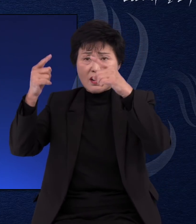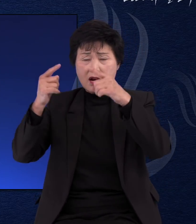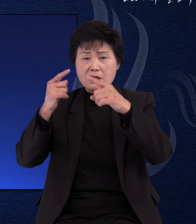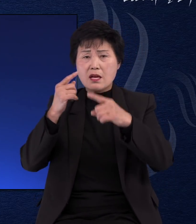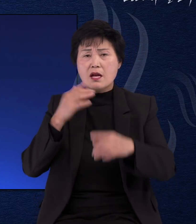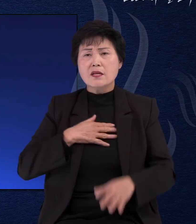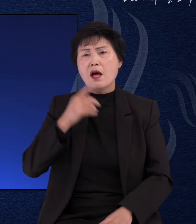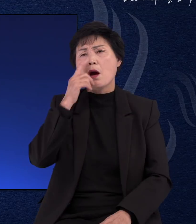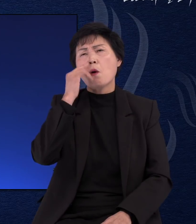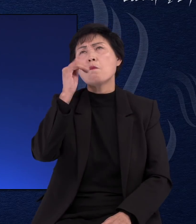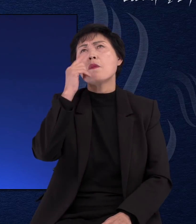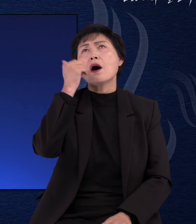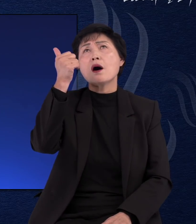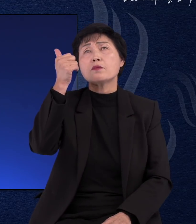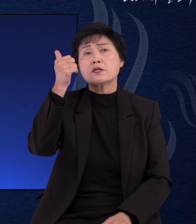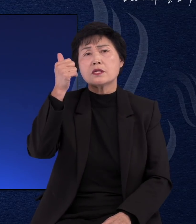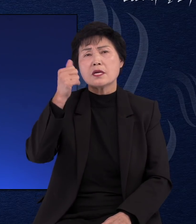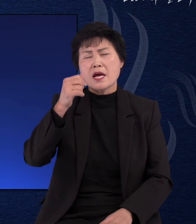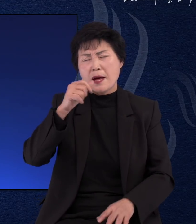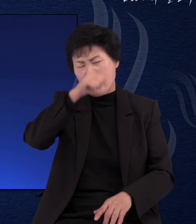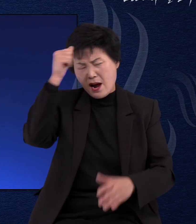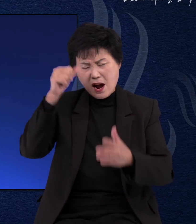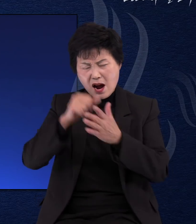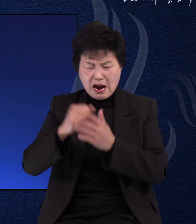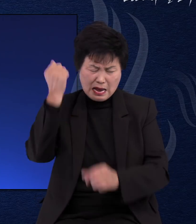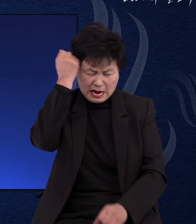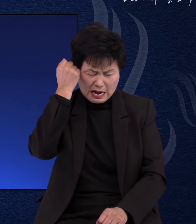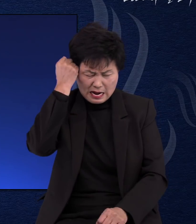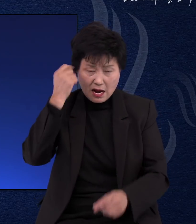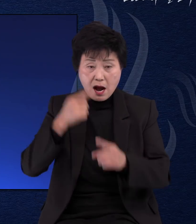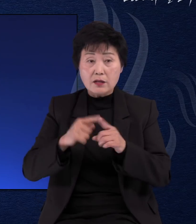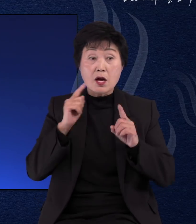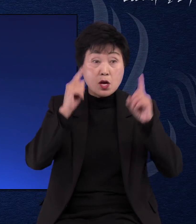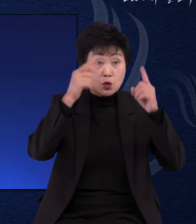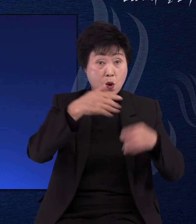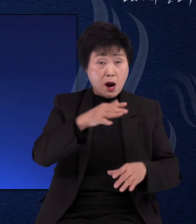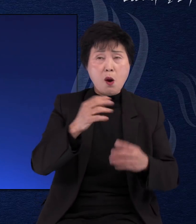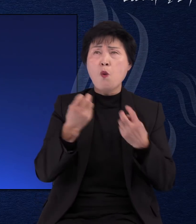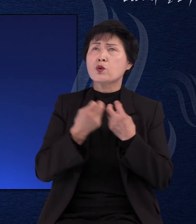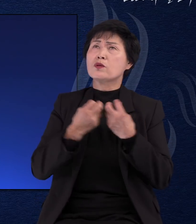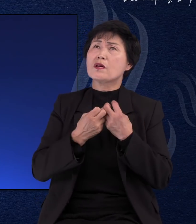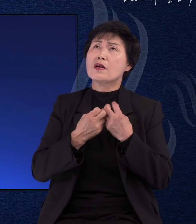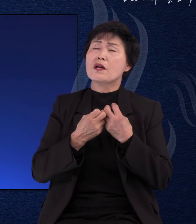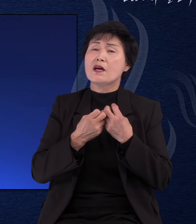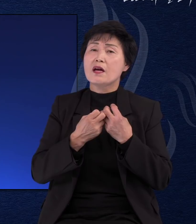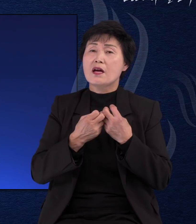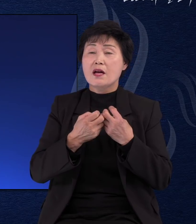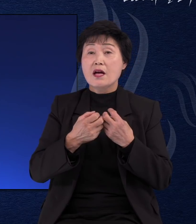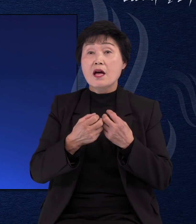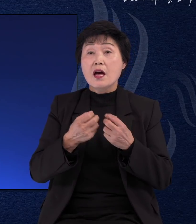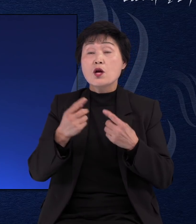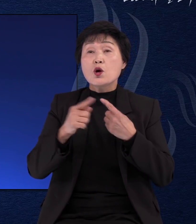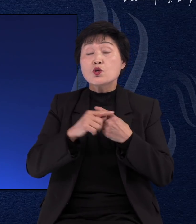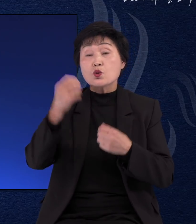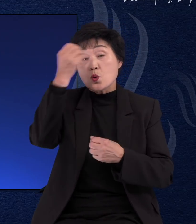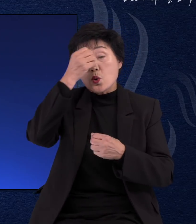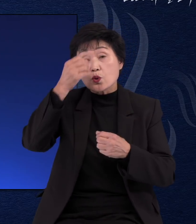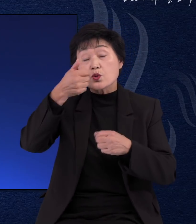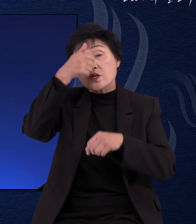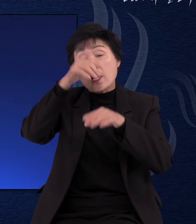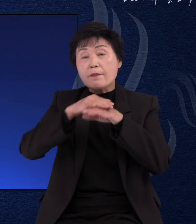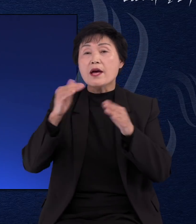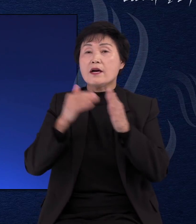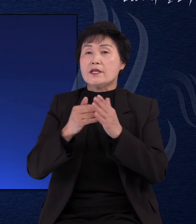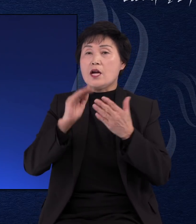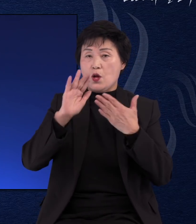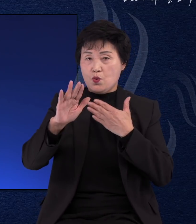가시면 어떡하나 해서 그때 마음에 토요일 저녁 중고등부 예배를 마치고 나면 매 토요일 밤에 집으로 가지 않고